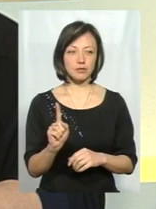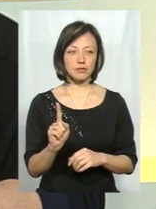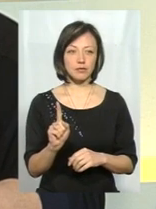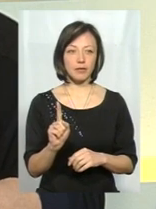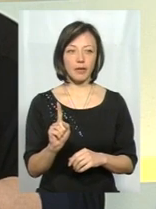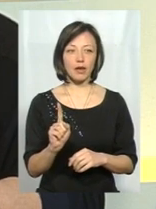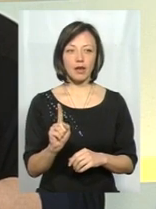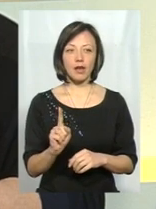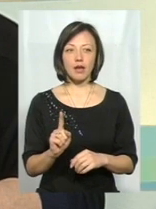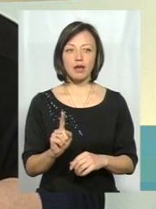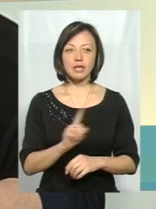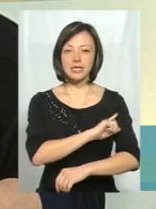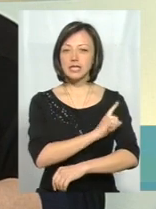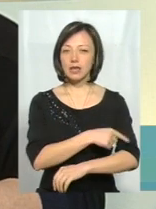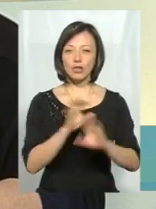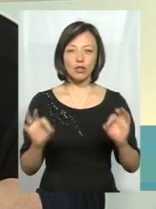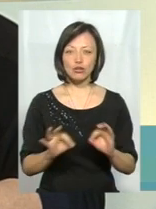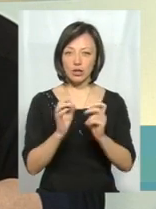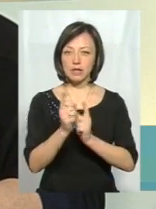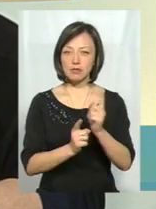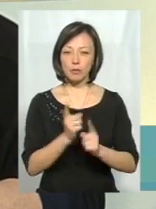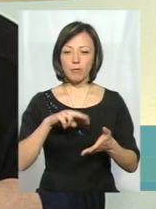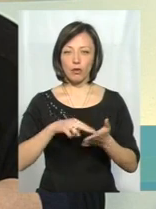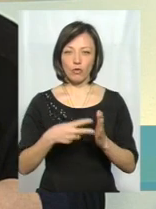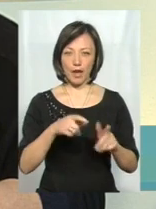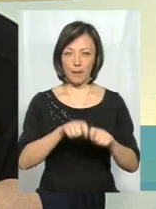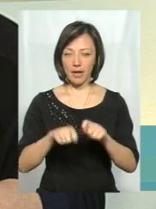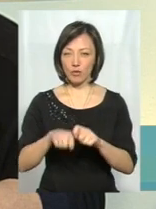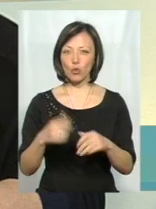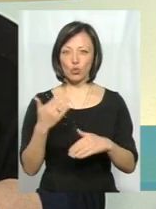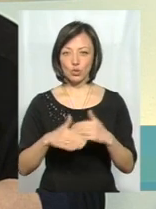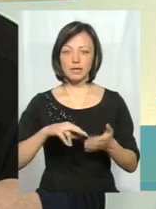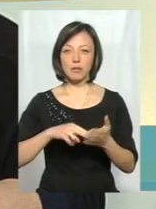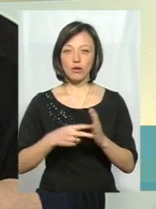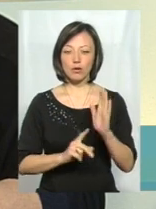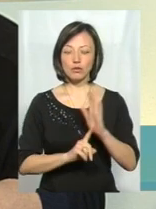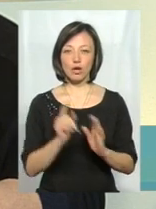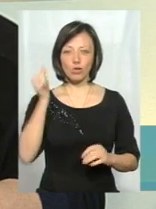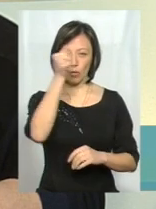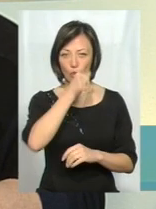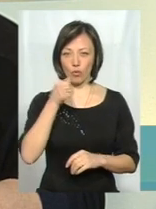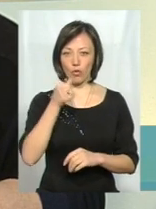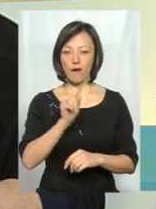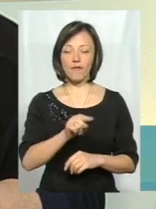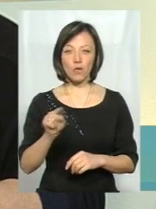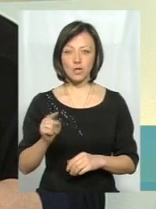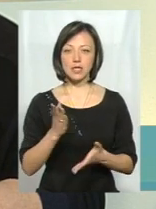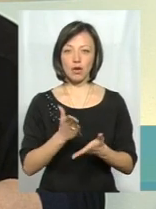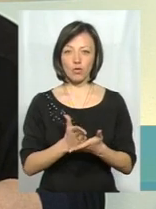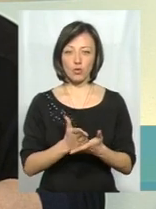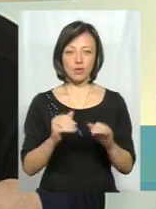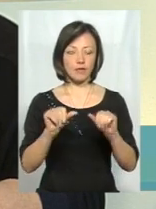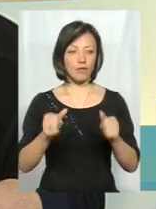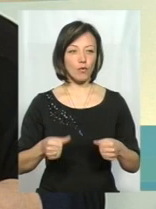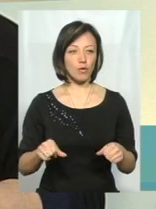кардинально нічого не зміниться щодо планування перевірок. Перевірки вже заплановані на початку року. Вони знаходяться в